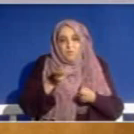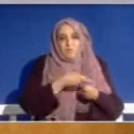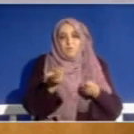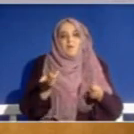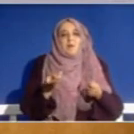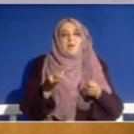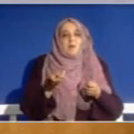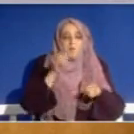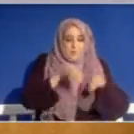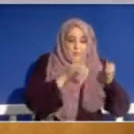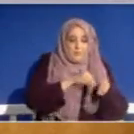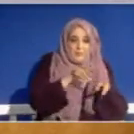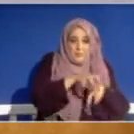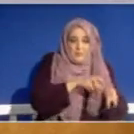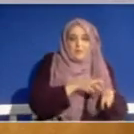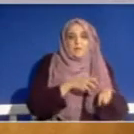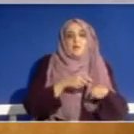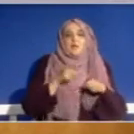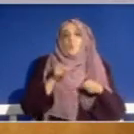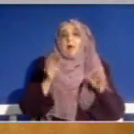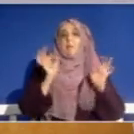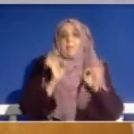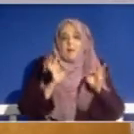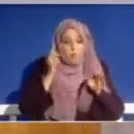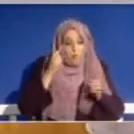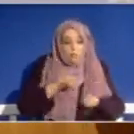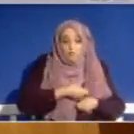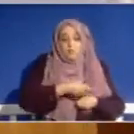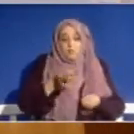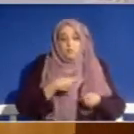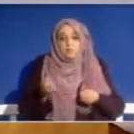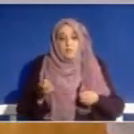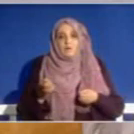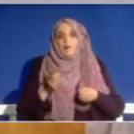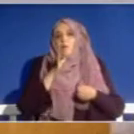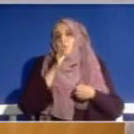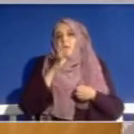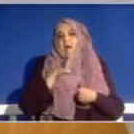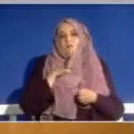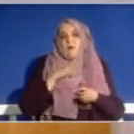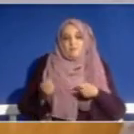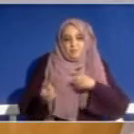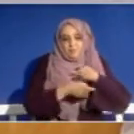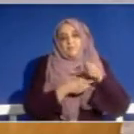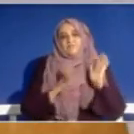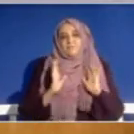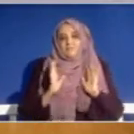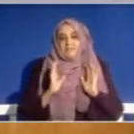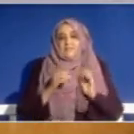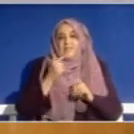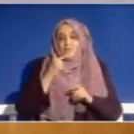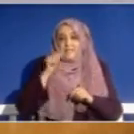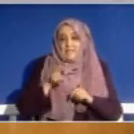حرثتش، وما يكونش عندك قمح هذا بعد نبته وطالع روعه وما ذلك إذا ما حصدتش وما درتش.